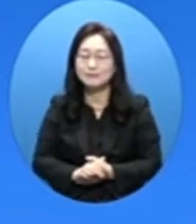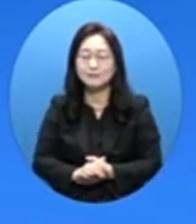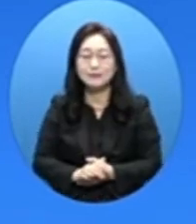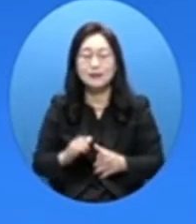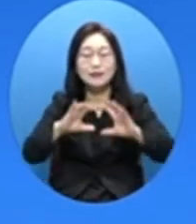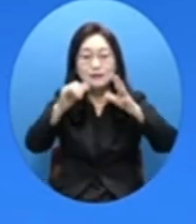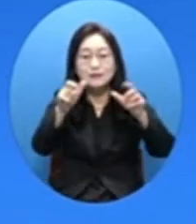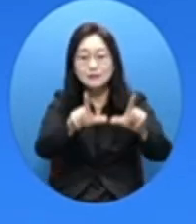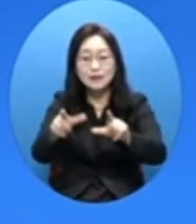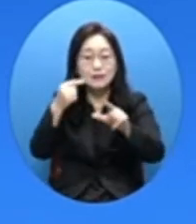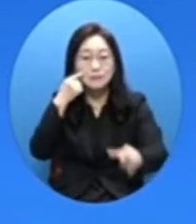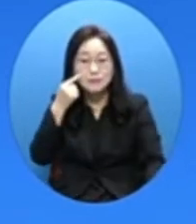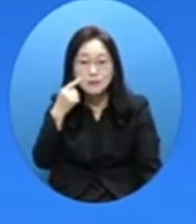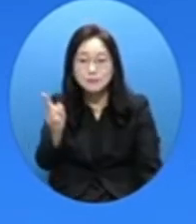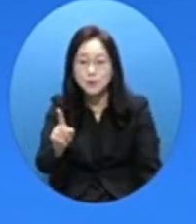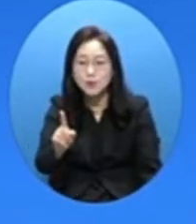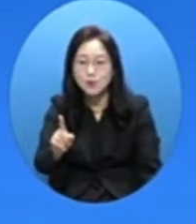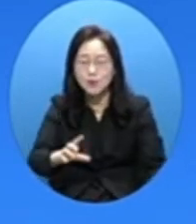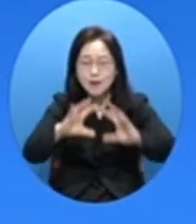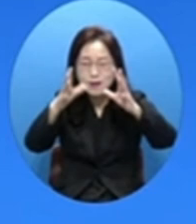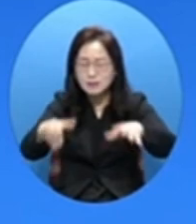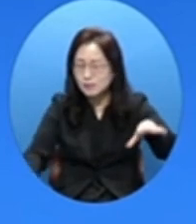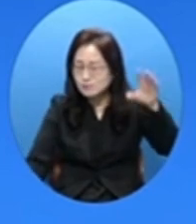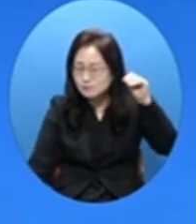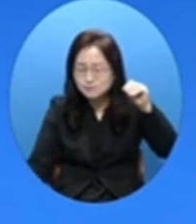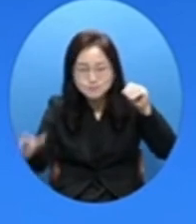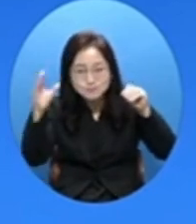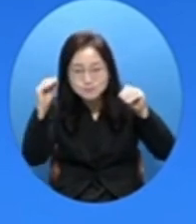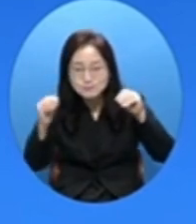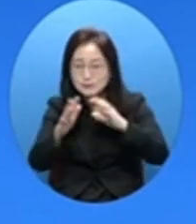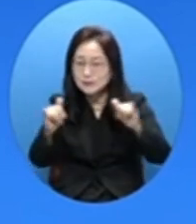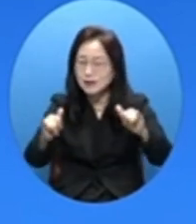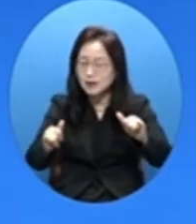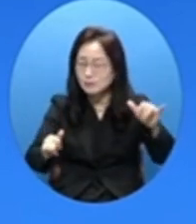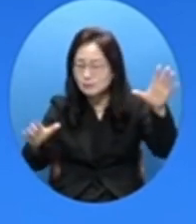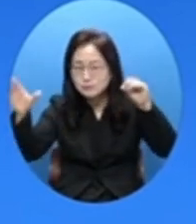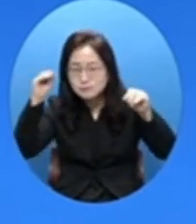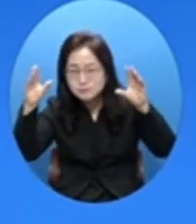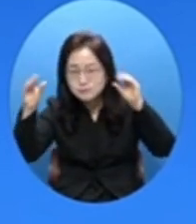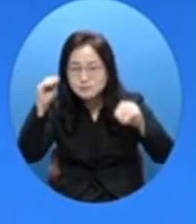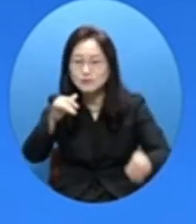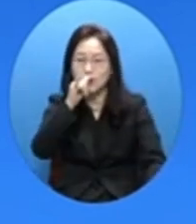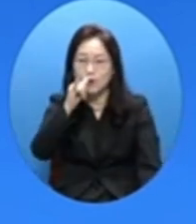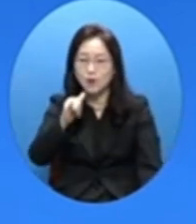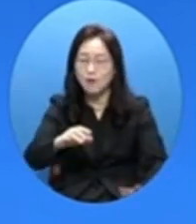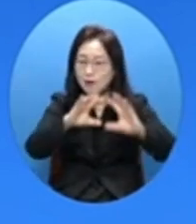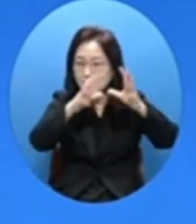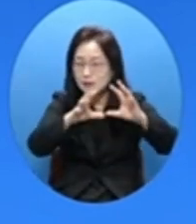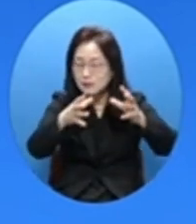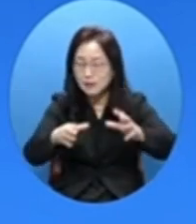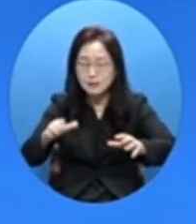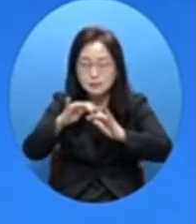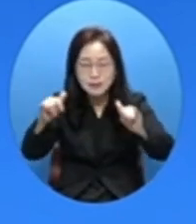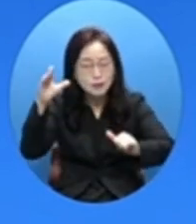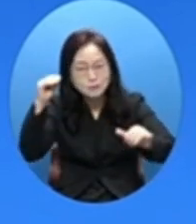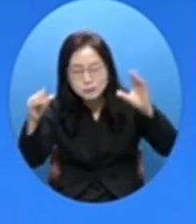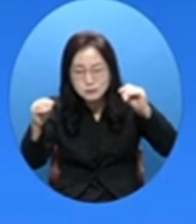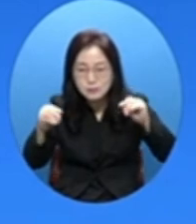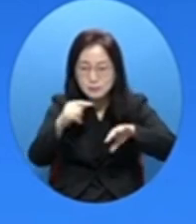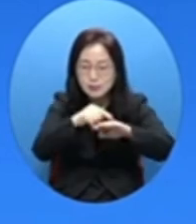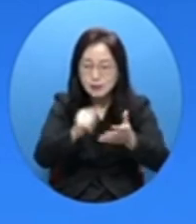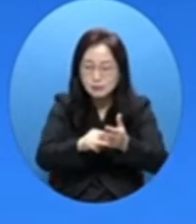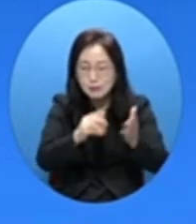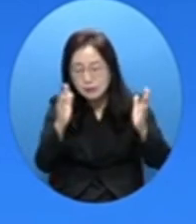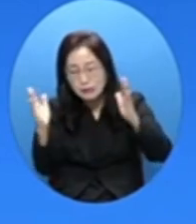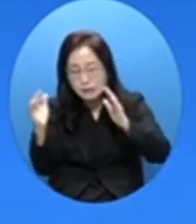이상을 살다 보면 많은 세상의 소리들이 들립니다. 사람의 소리들이 들립니다. 세상의 소리, 사람의 소리를 듣고 흔들리고